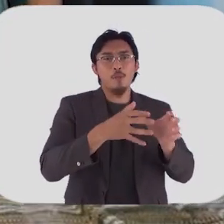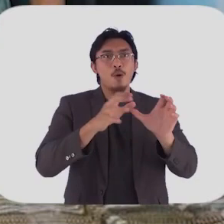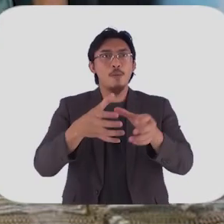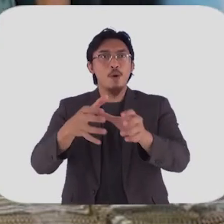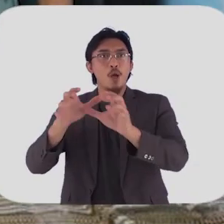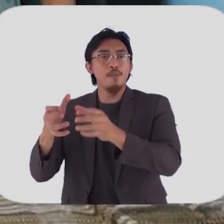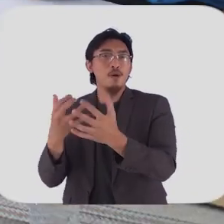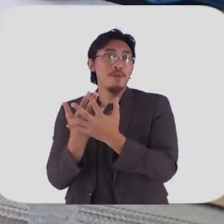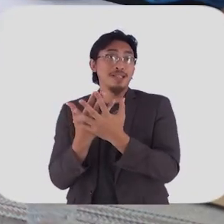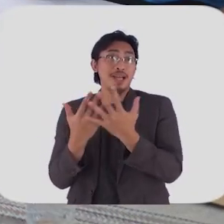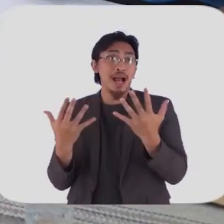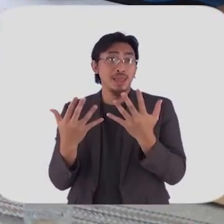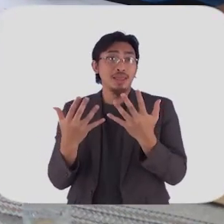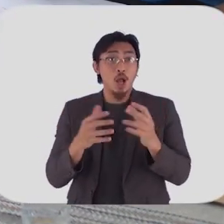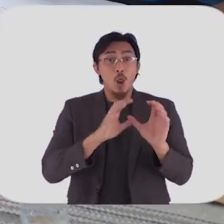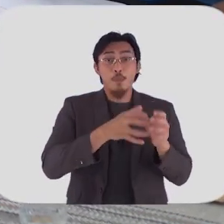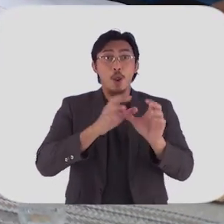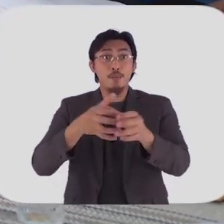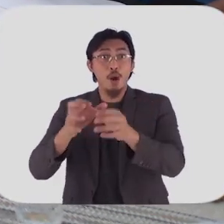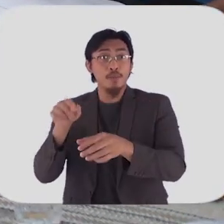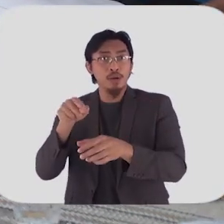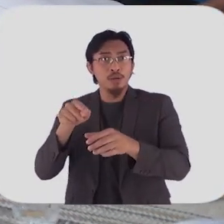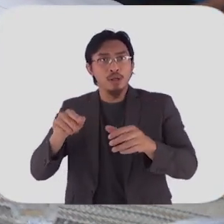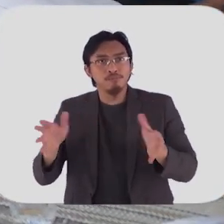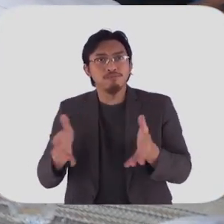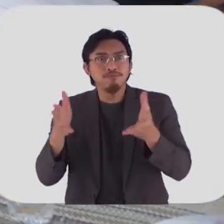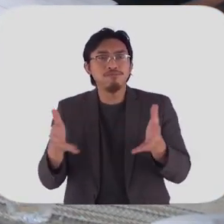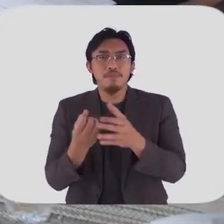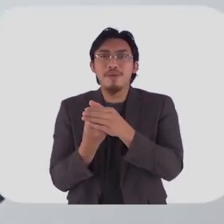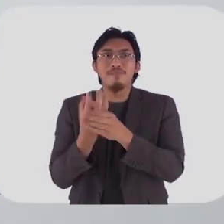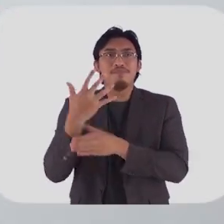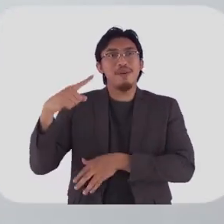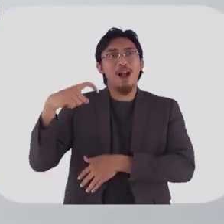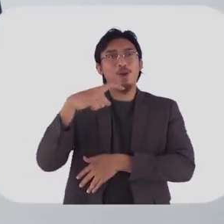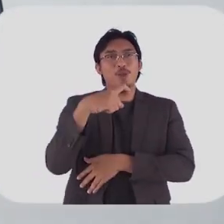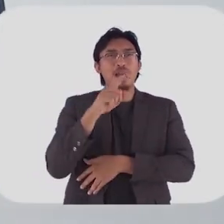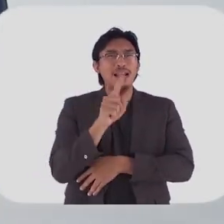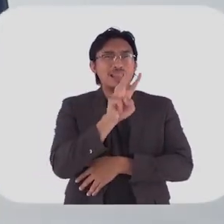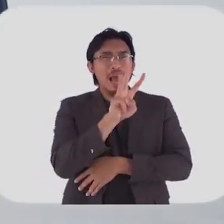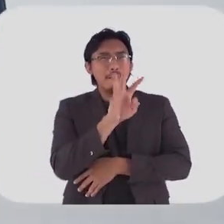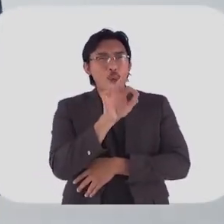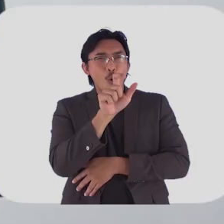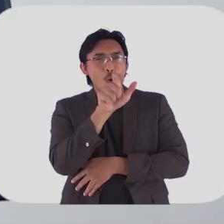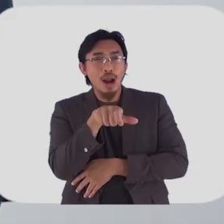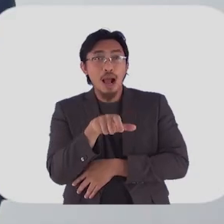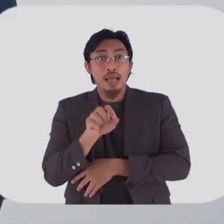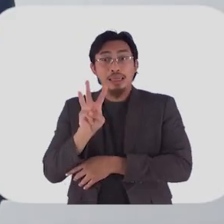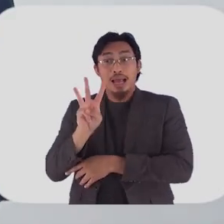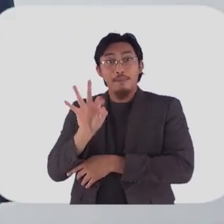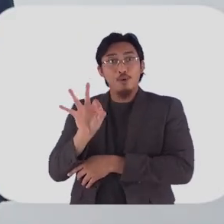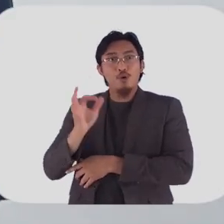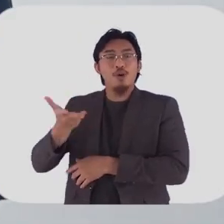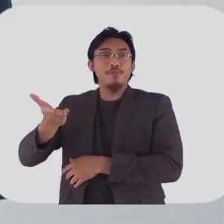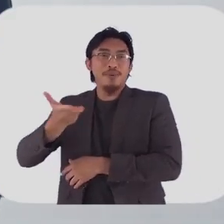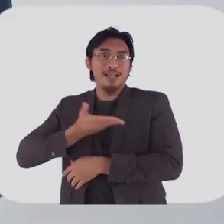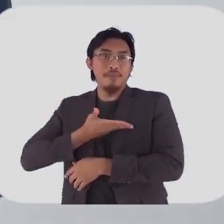4 kelompok masyarakat nih, kelompok budidaya maggot dan kelompok pencacah. Itu sudah ada